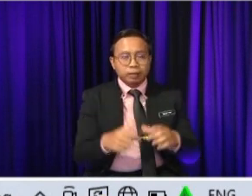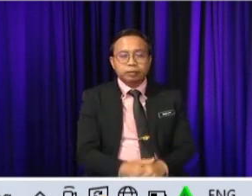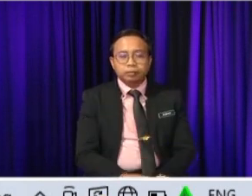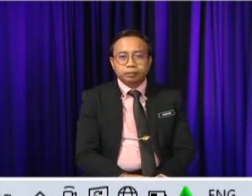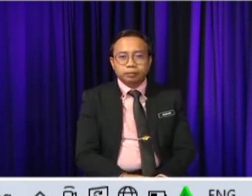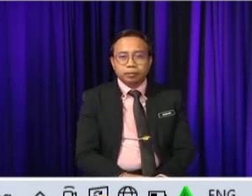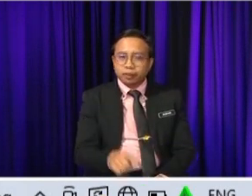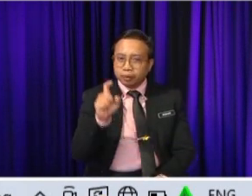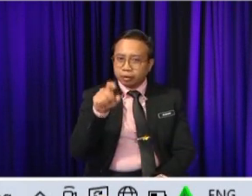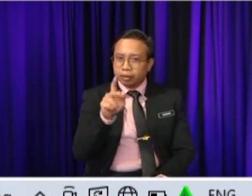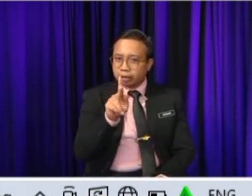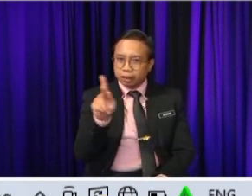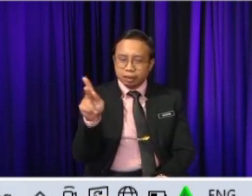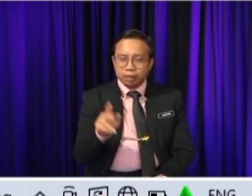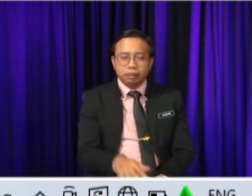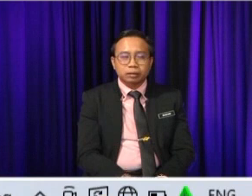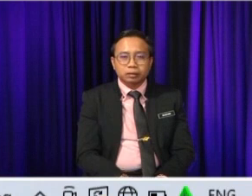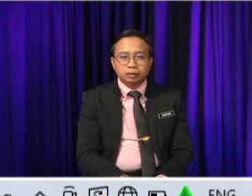Klik Kanan